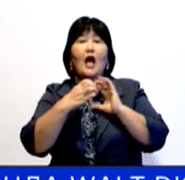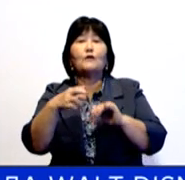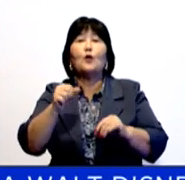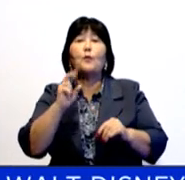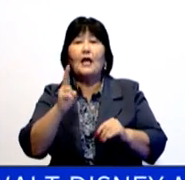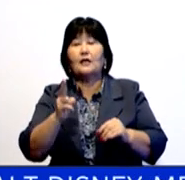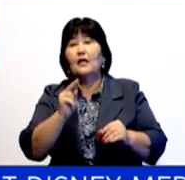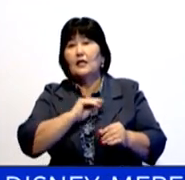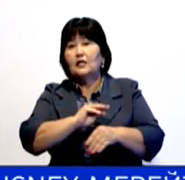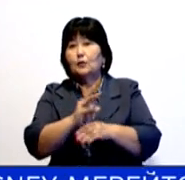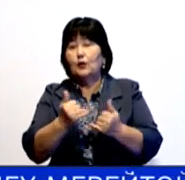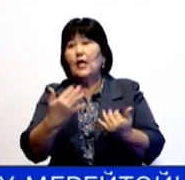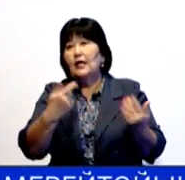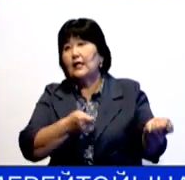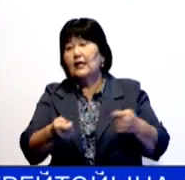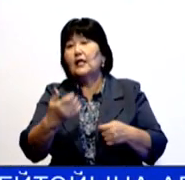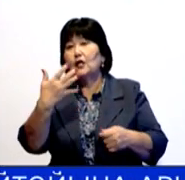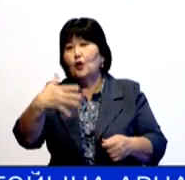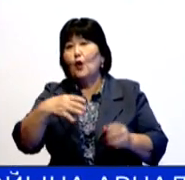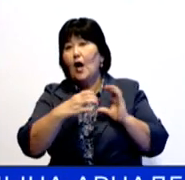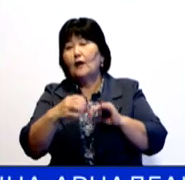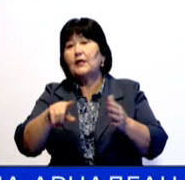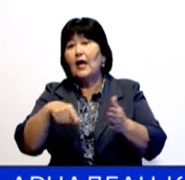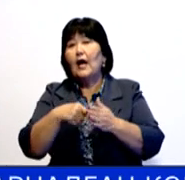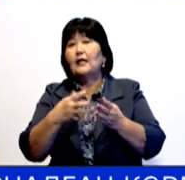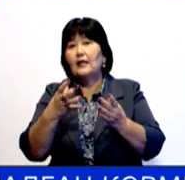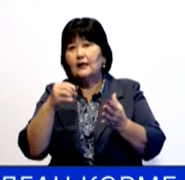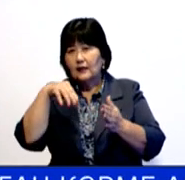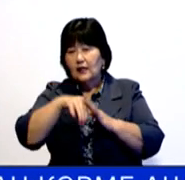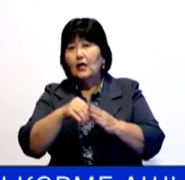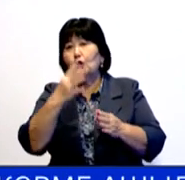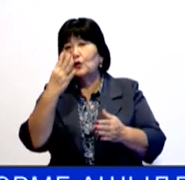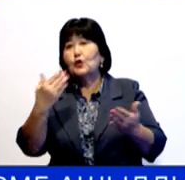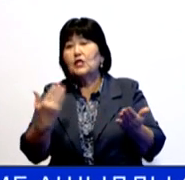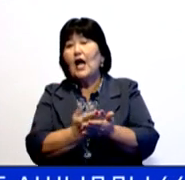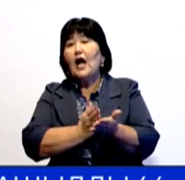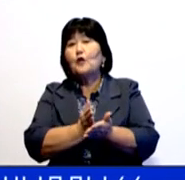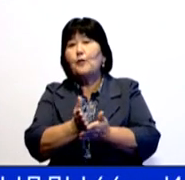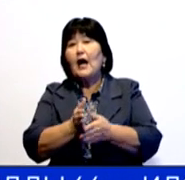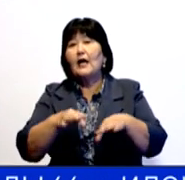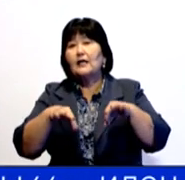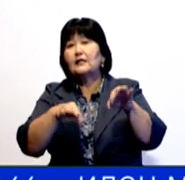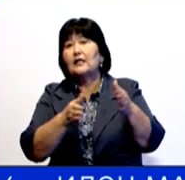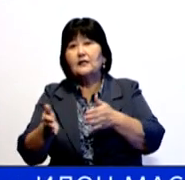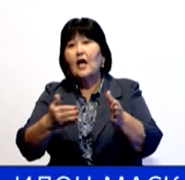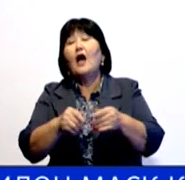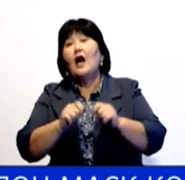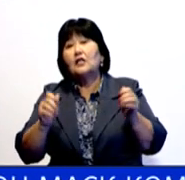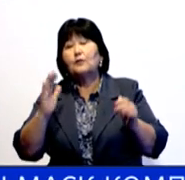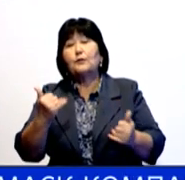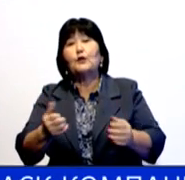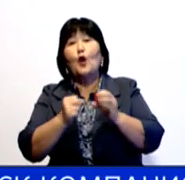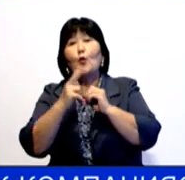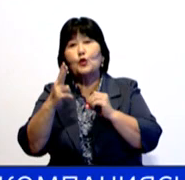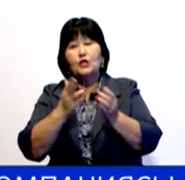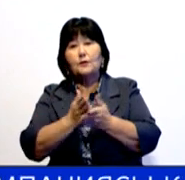отыр. Келген 50 автобуспен қалашылық бағытын тағы да 4 жаңа бағытын ашатын боламыз. Өзіміздің мынау 13-ші